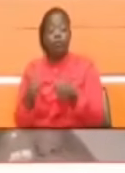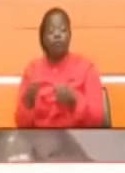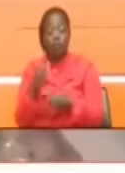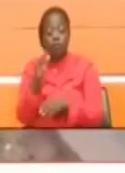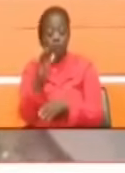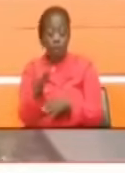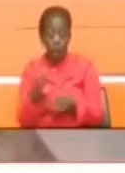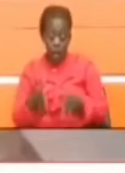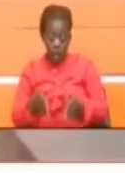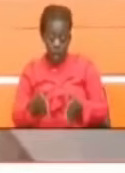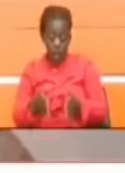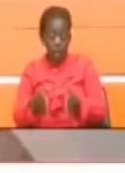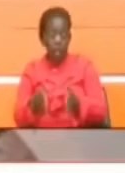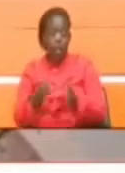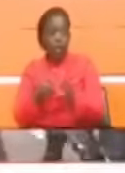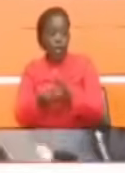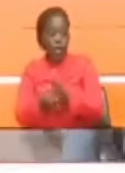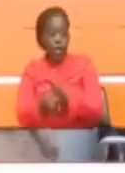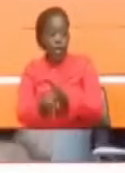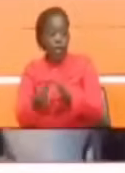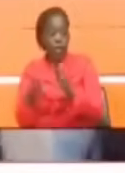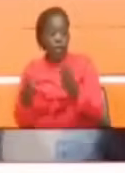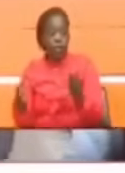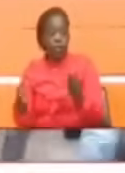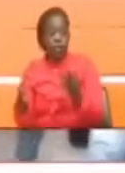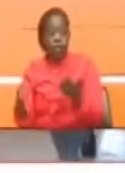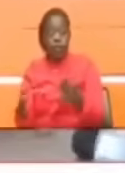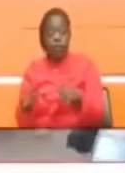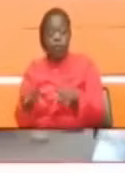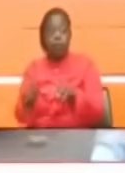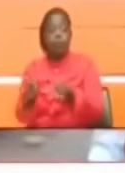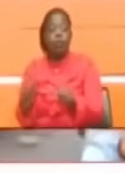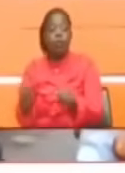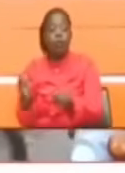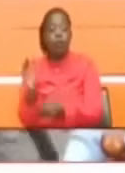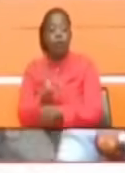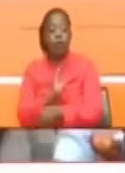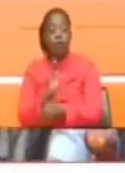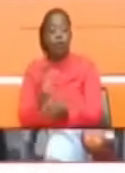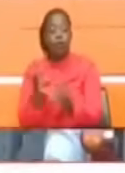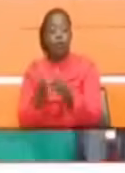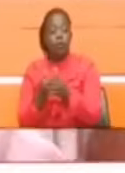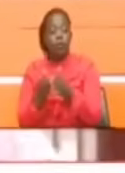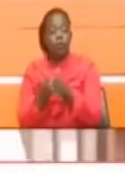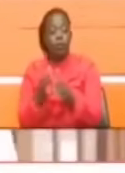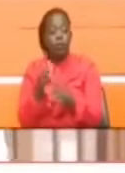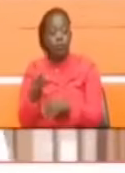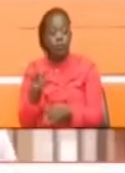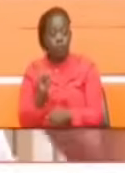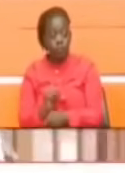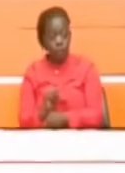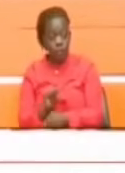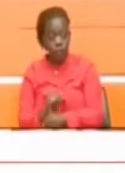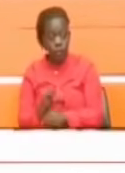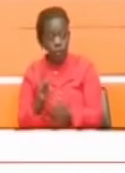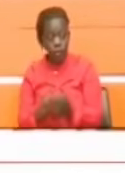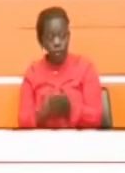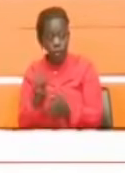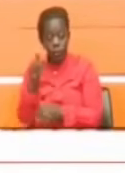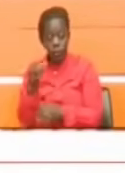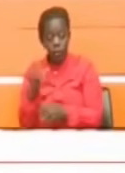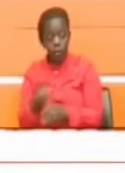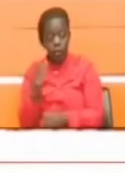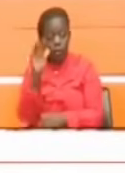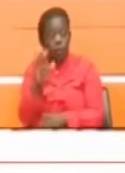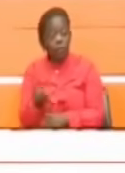abapaakinga ku mulyango gwa paaka eno ne babatwalako abasaabaze ekigootaanyiza emirimu gyabwe. Okufuna omuntu wano mu paaka